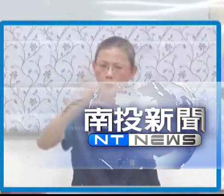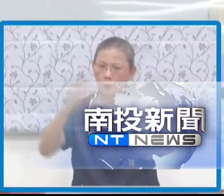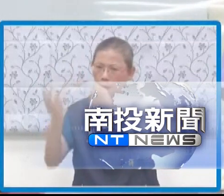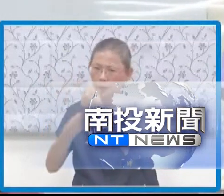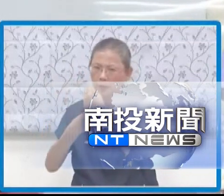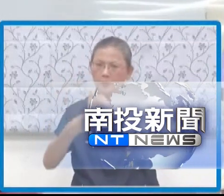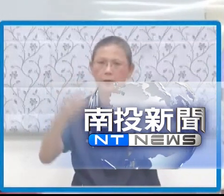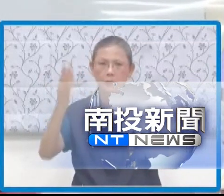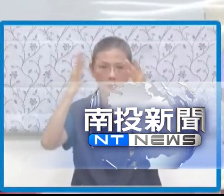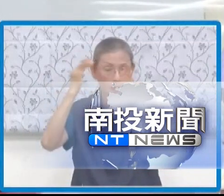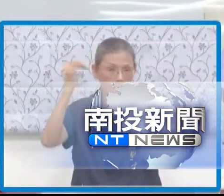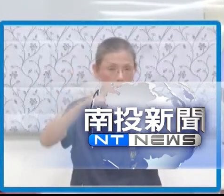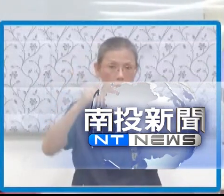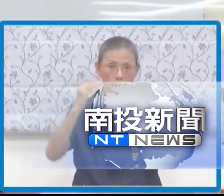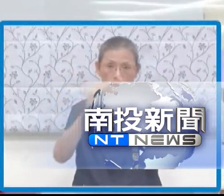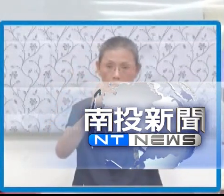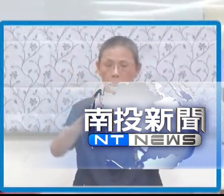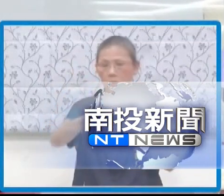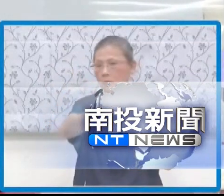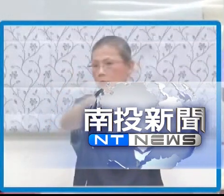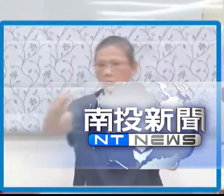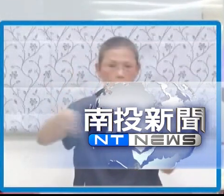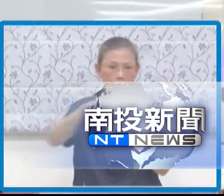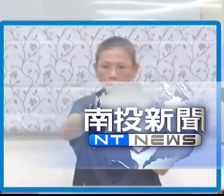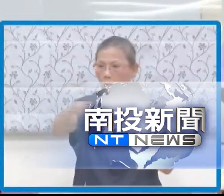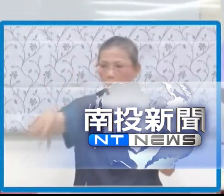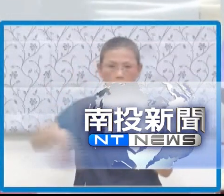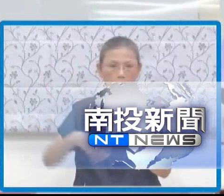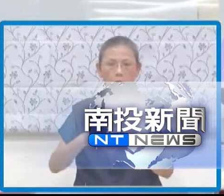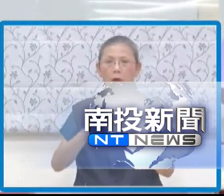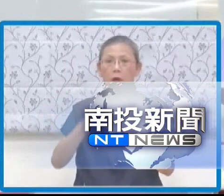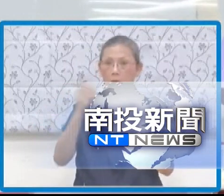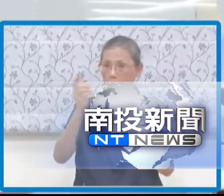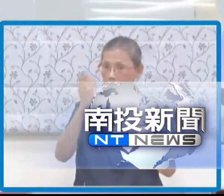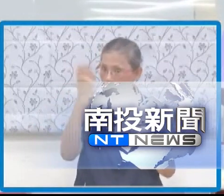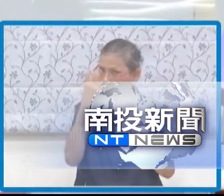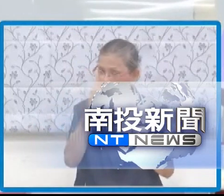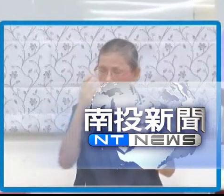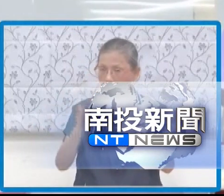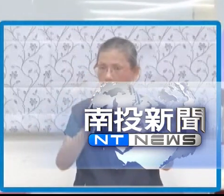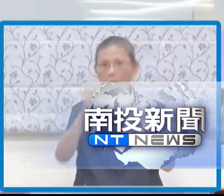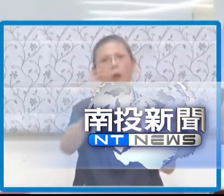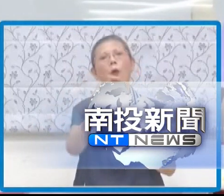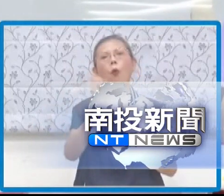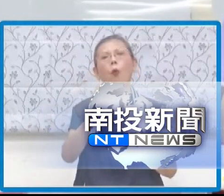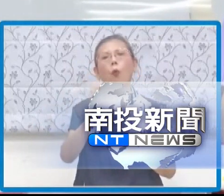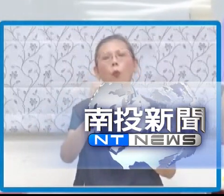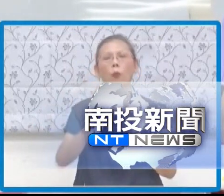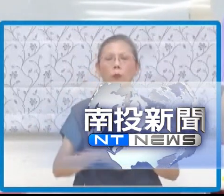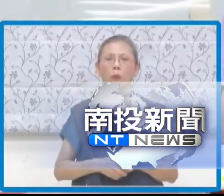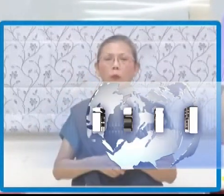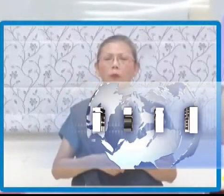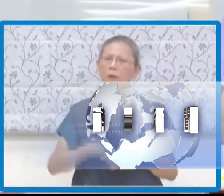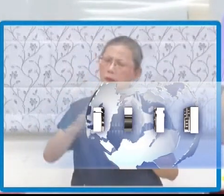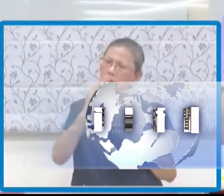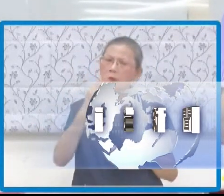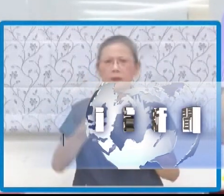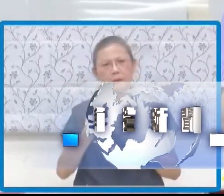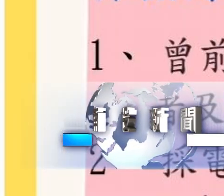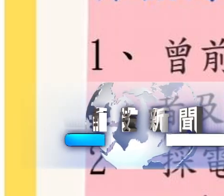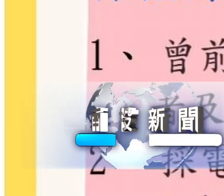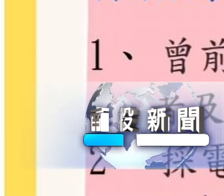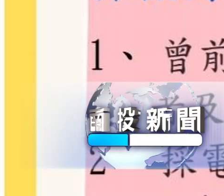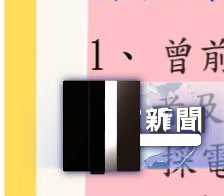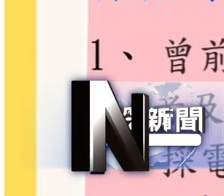属到医院去接受核酸的一个采检，结果很不幸的，这三位都有检出阳性的一个反应